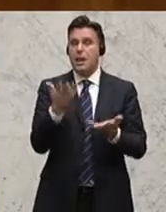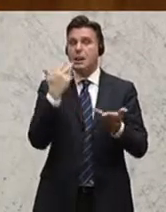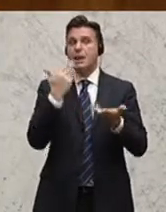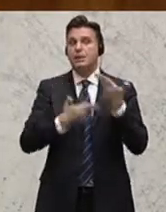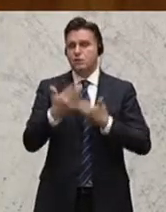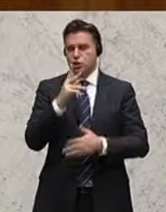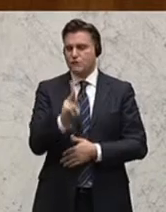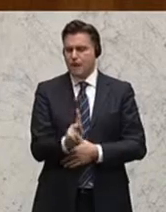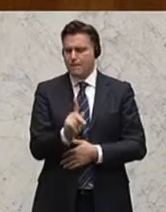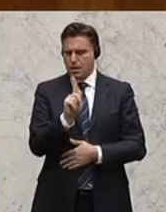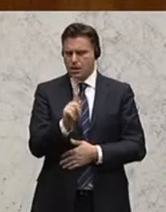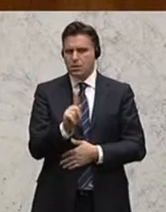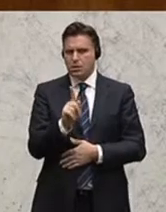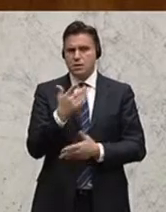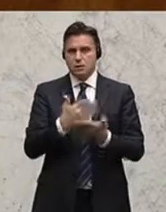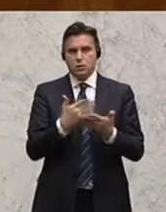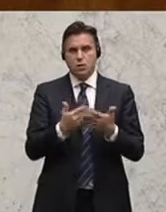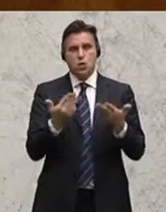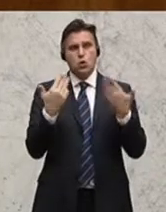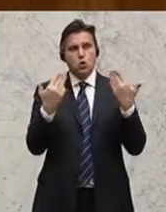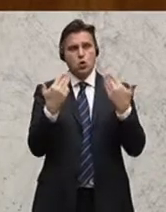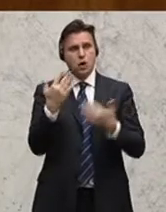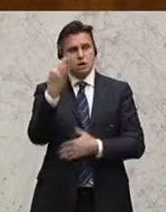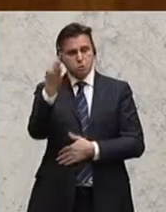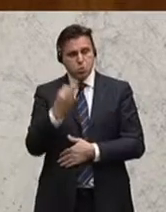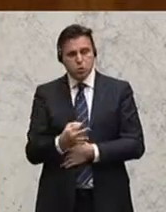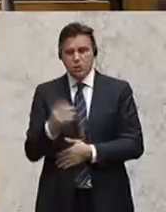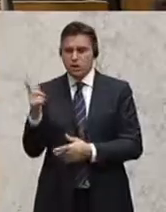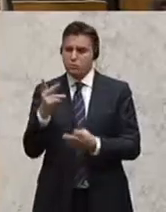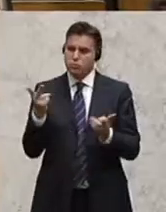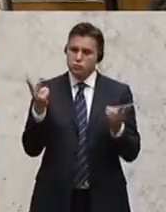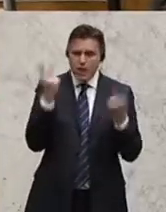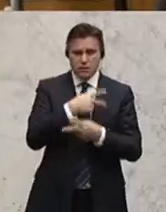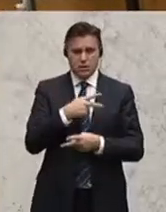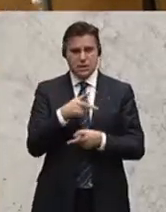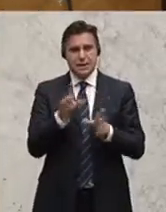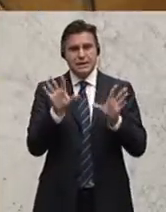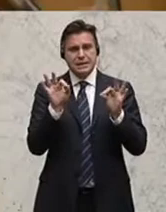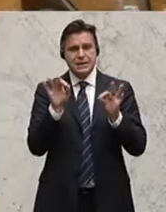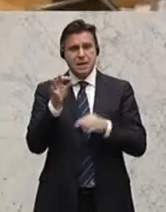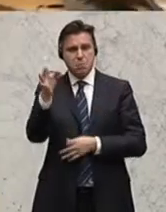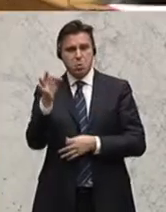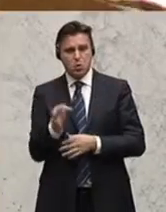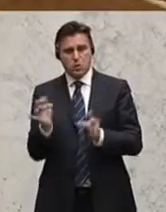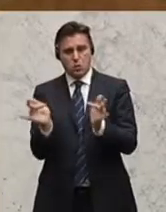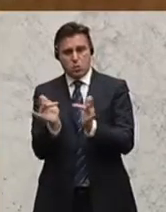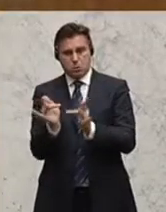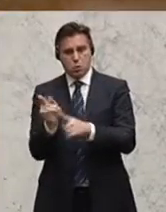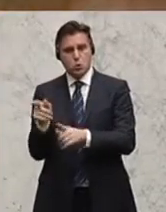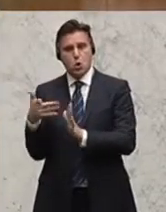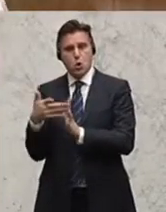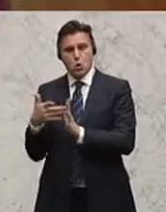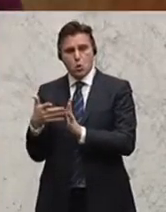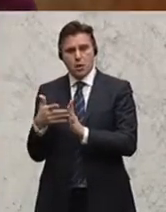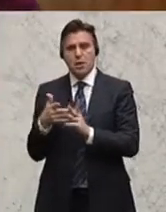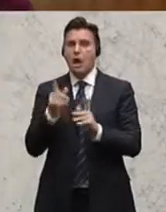Landwirtschaftskammer. Und wir haben bei dieser Wahl mit 90% Zustimmung eine 10% Opposition, die den Kontrollausschuss führt. Wir haben